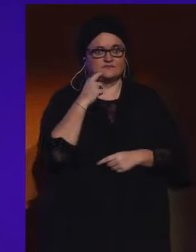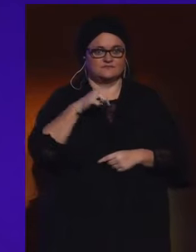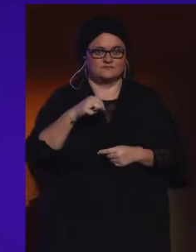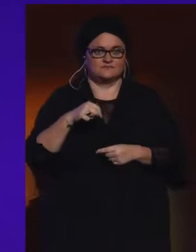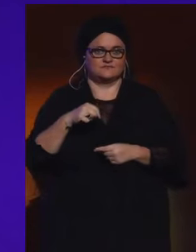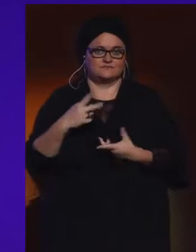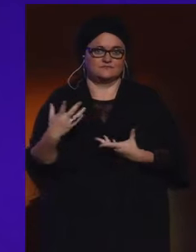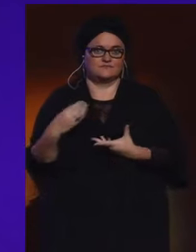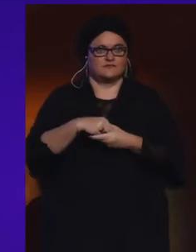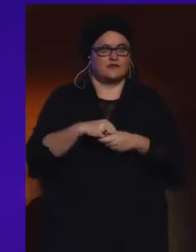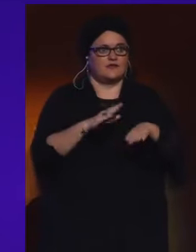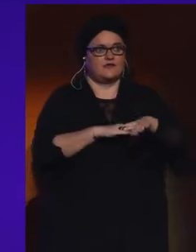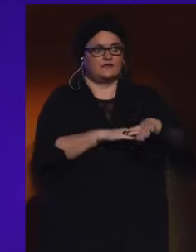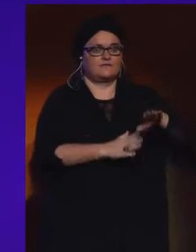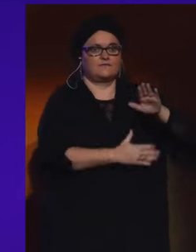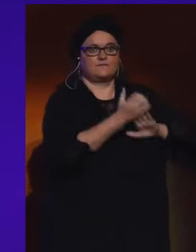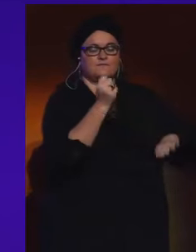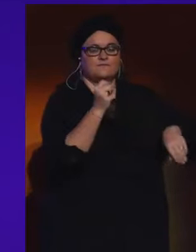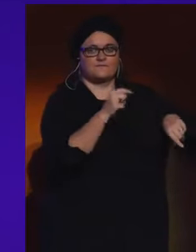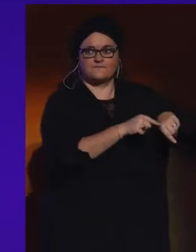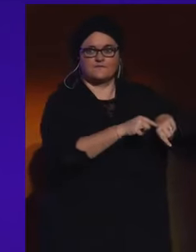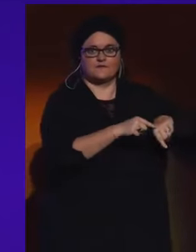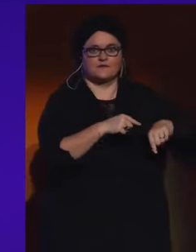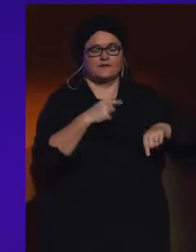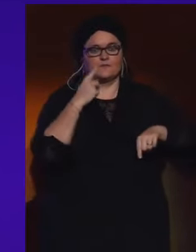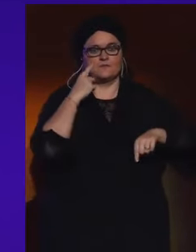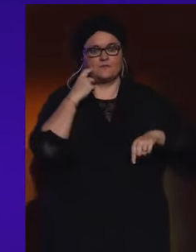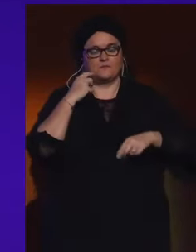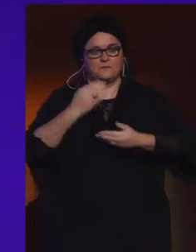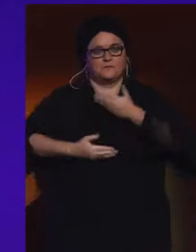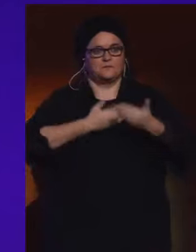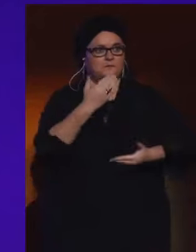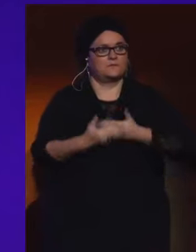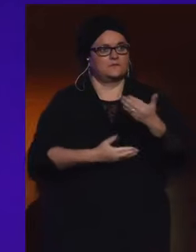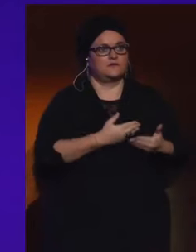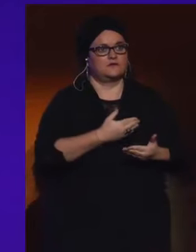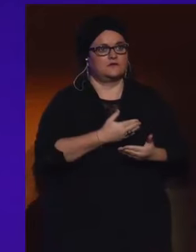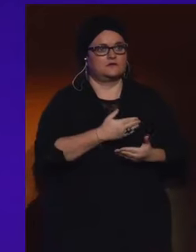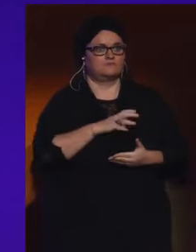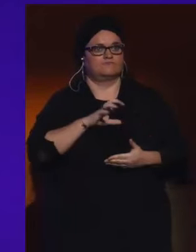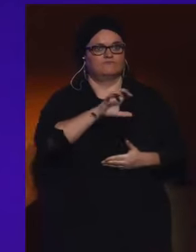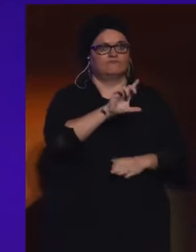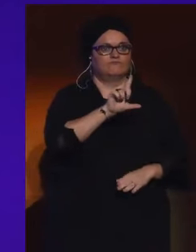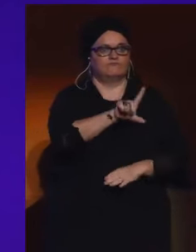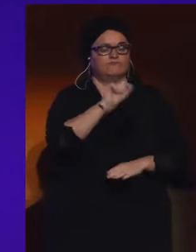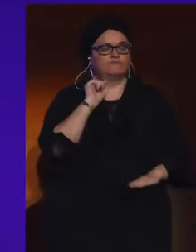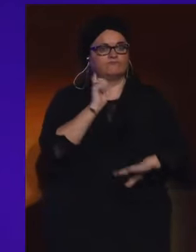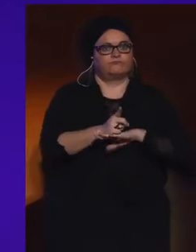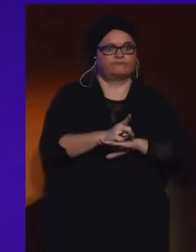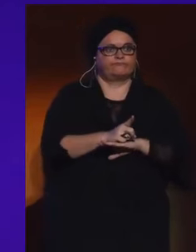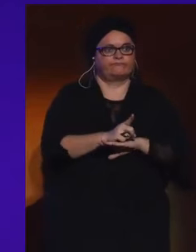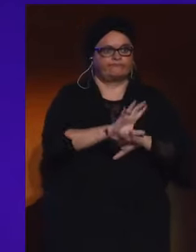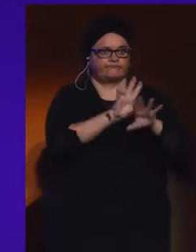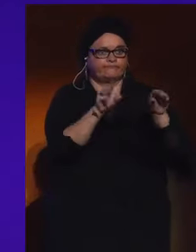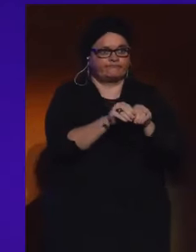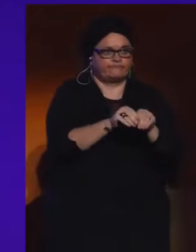da, esker federalistati datorren tradizio politiko bat zeina konklusio soberanistara iritsi zen.